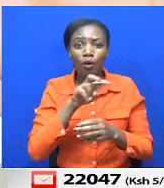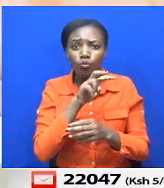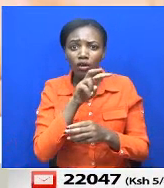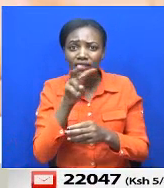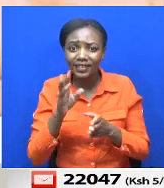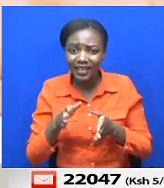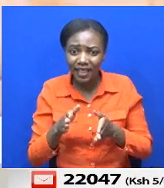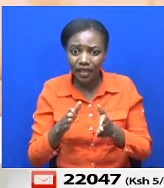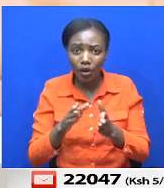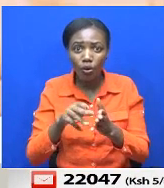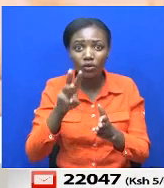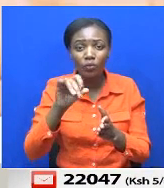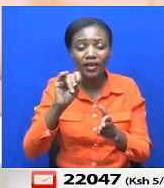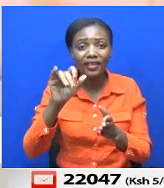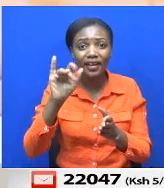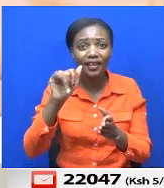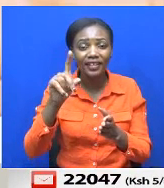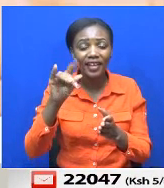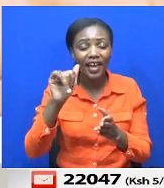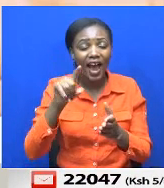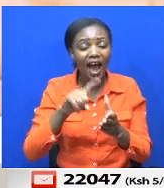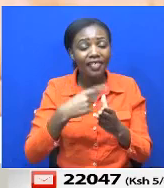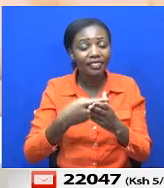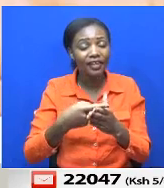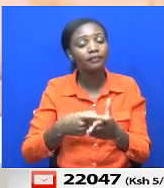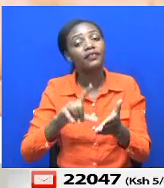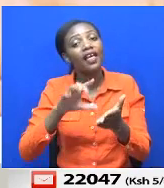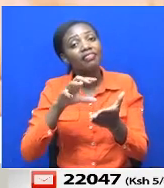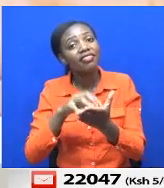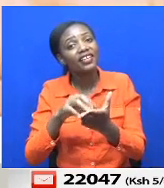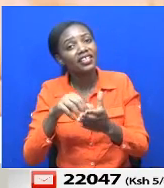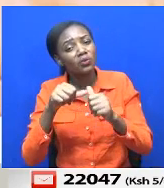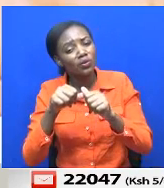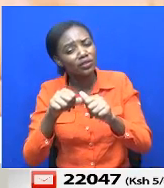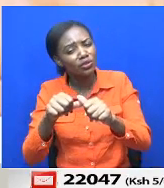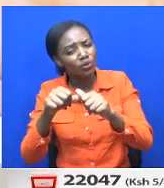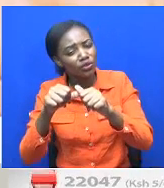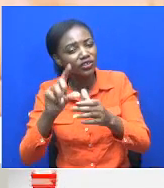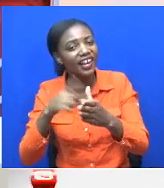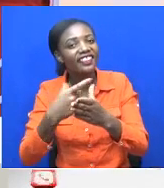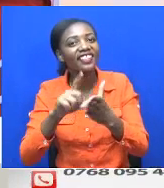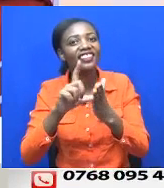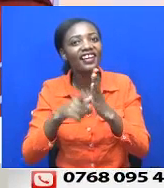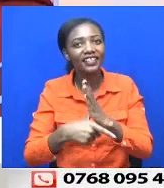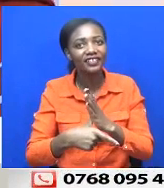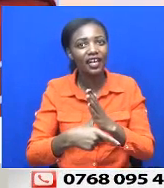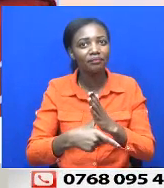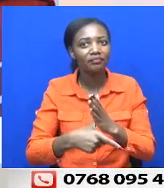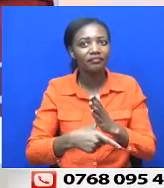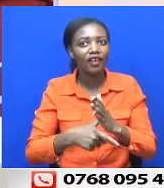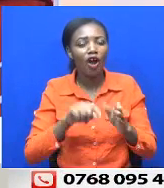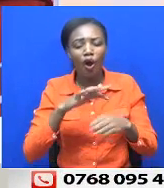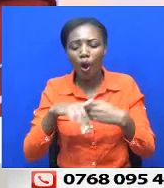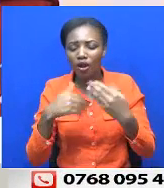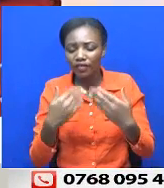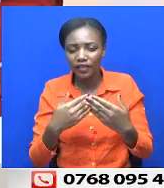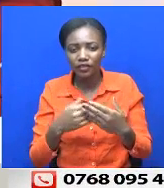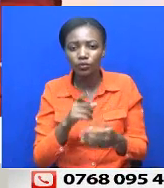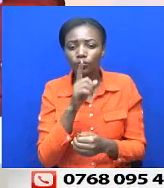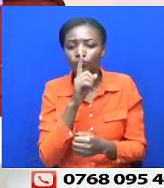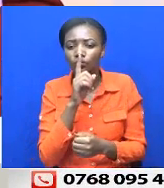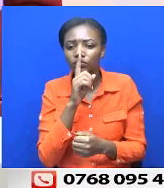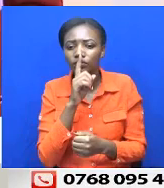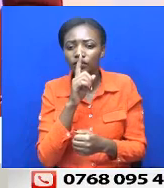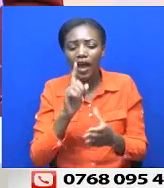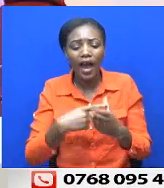ya Waiyaki. Kesi hii iliendelea na ikaendelea mtazamaji, na baadaye makali yale yakapoa na watu wakapona,